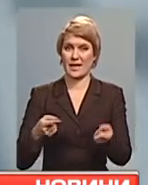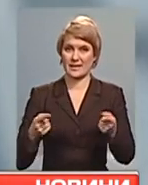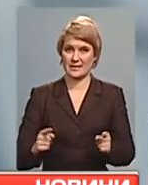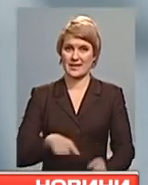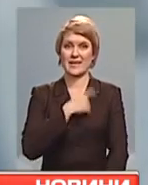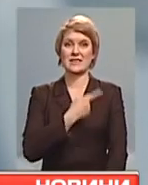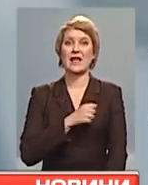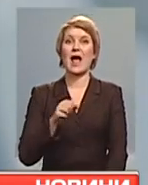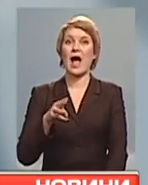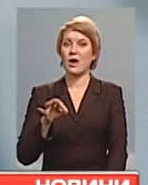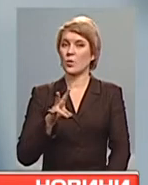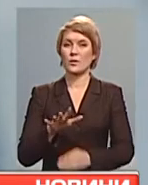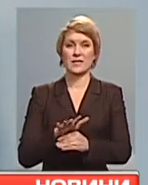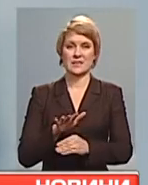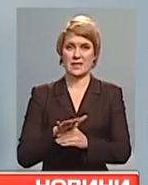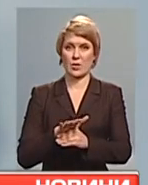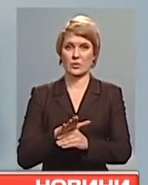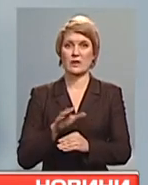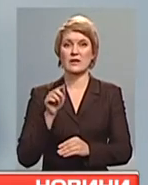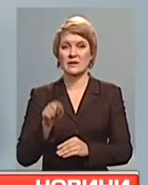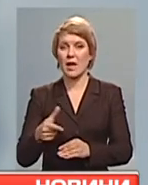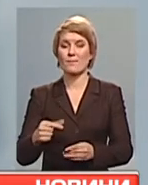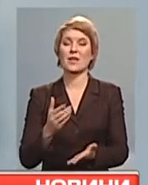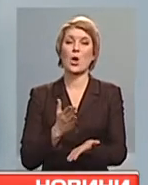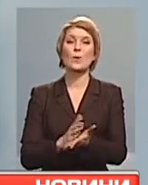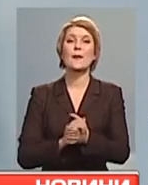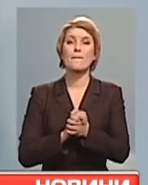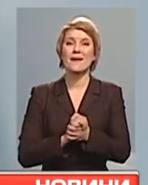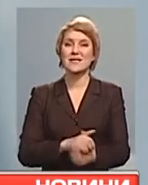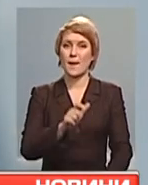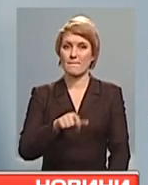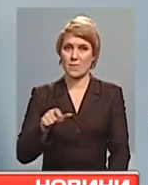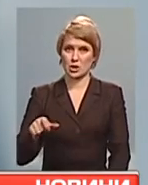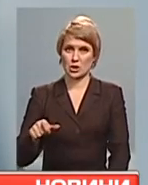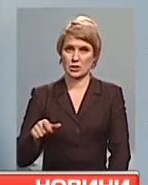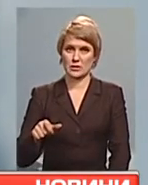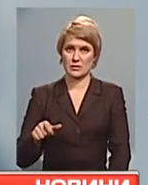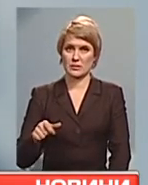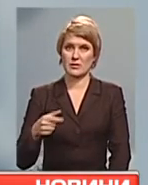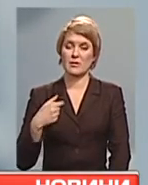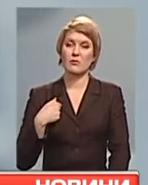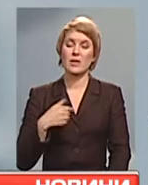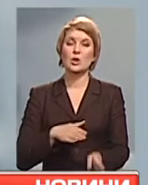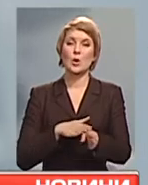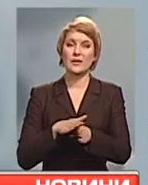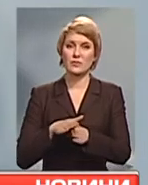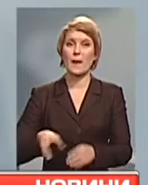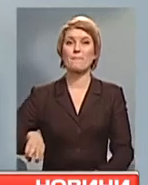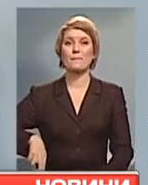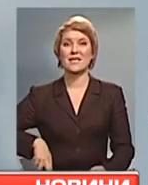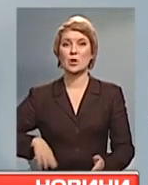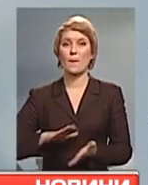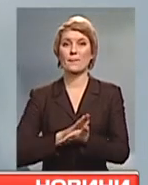не відкривають вогонь по цих місцях, де знаходяться мирні мешканці. Ми безумовно дотримуємося умов Мінського протоколу та Мінського